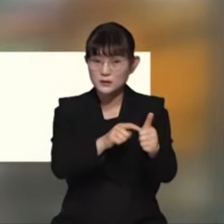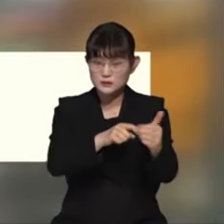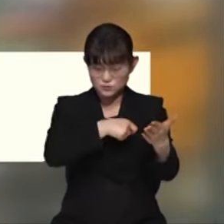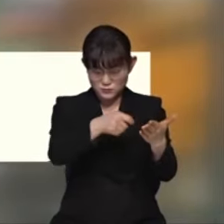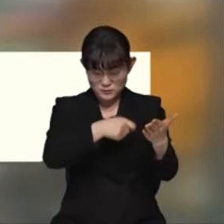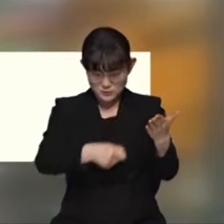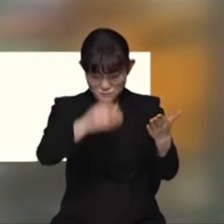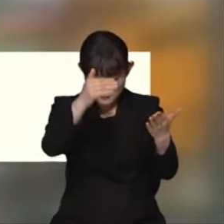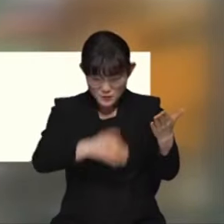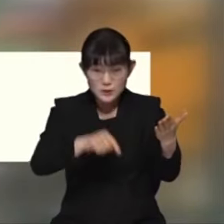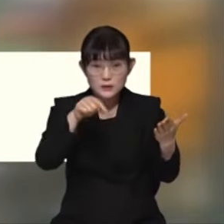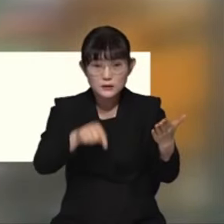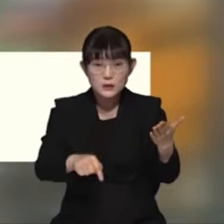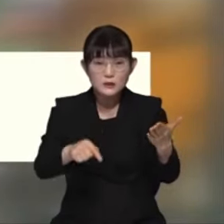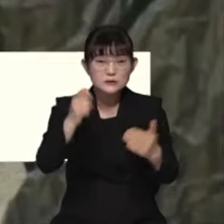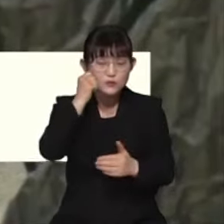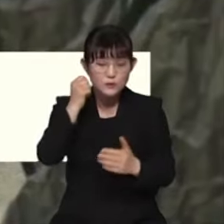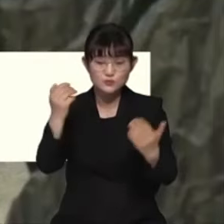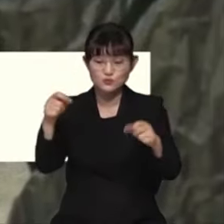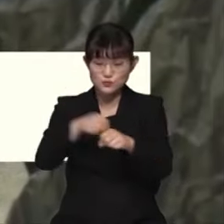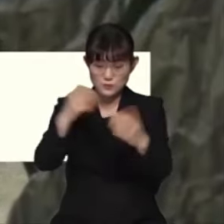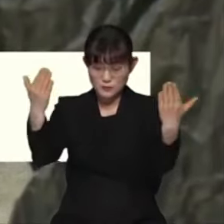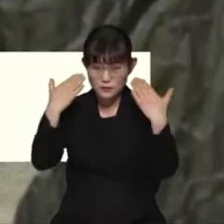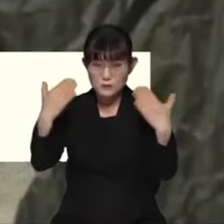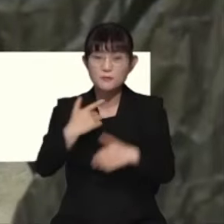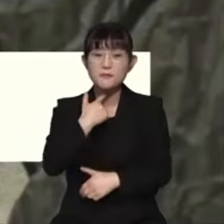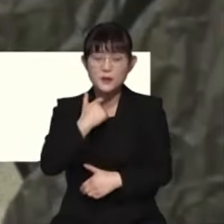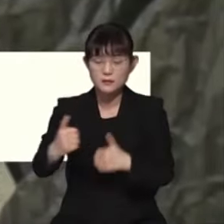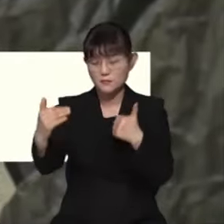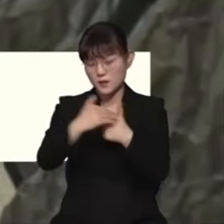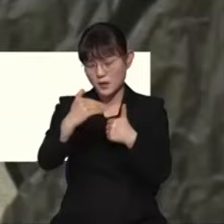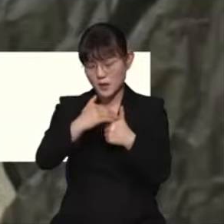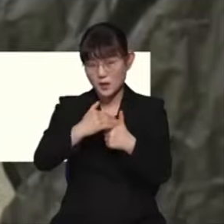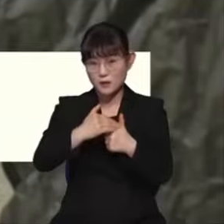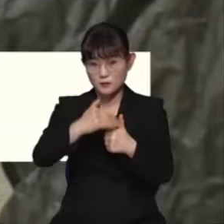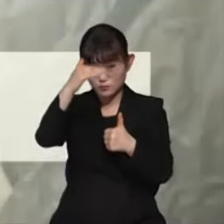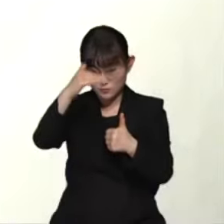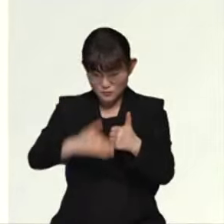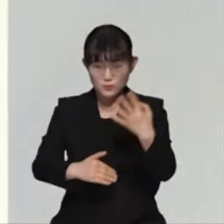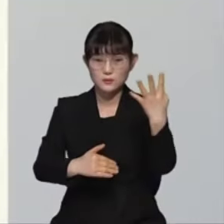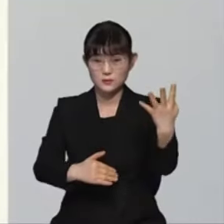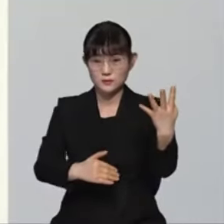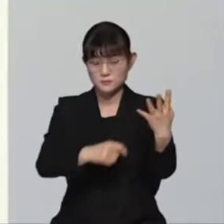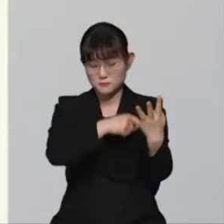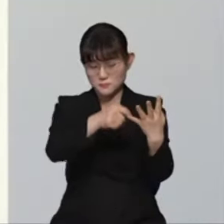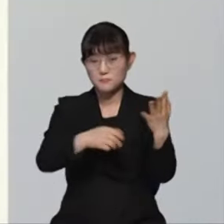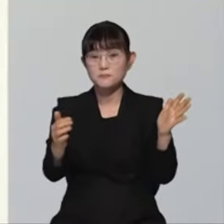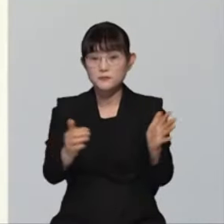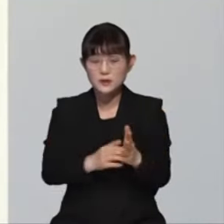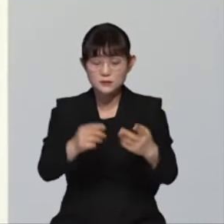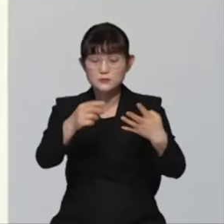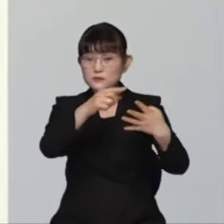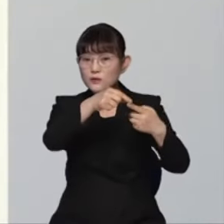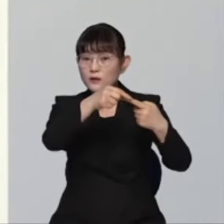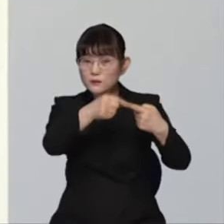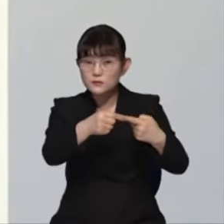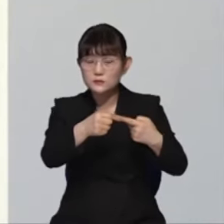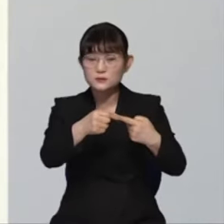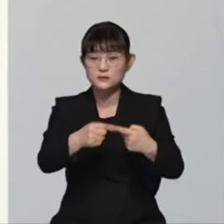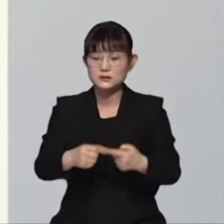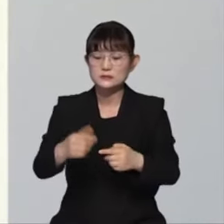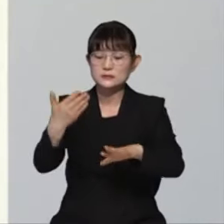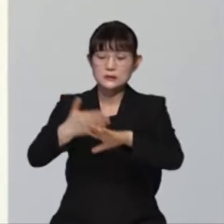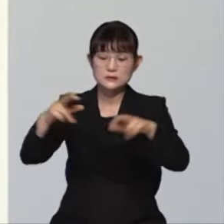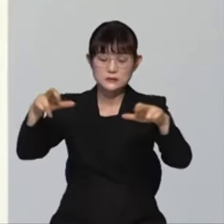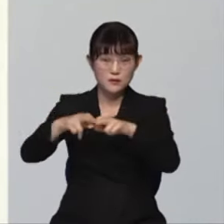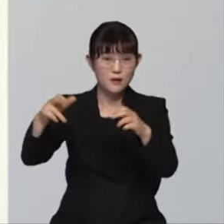유서에서 자신이 다니던 기숙형 특수학교에서 겪었던 부당한 일 4가지를 기록했습니다. 그중 하나는 학교 측이 다른 장애